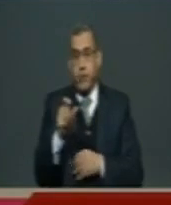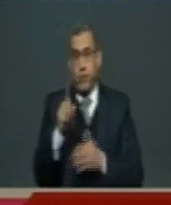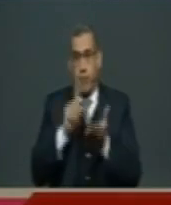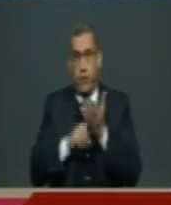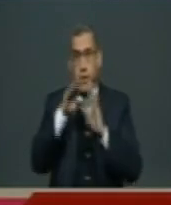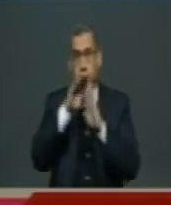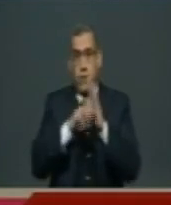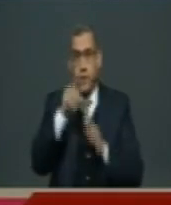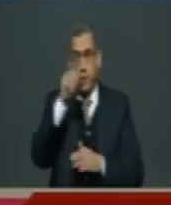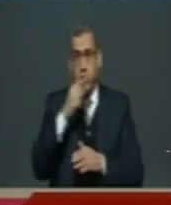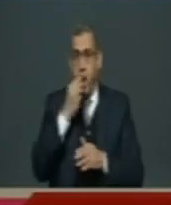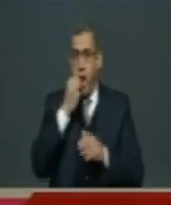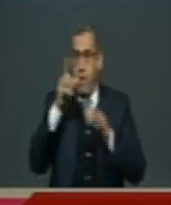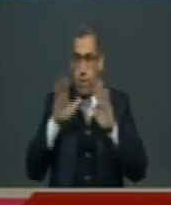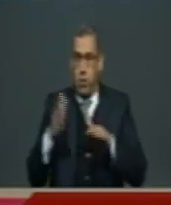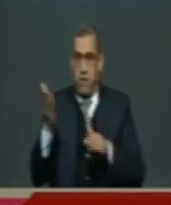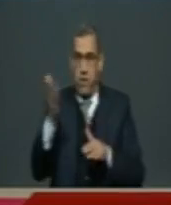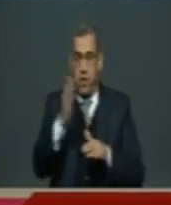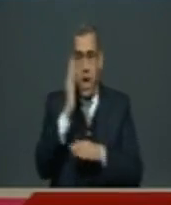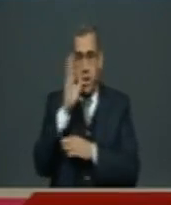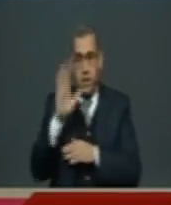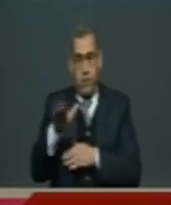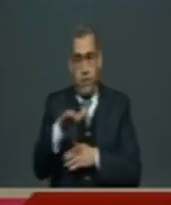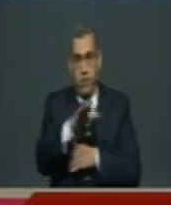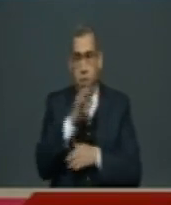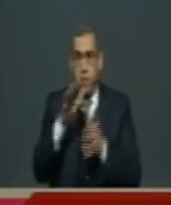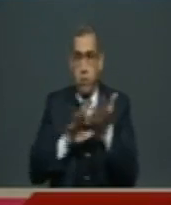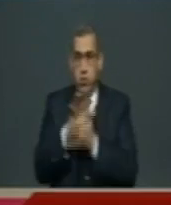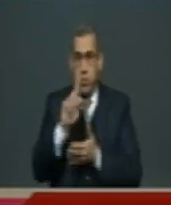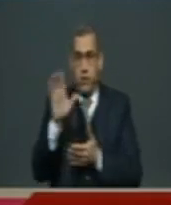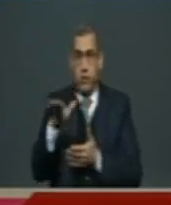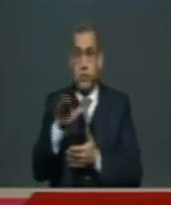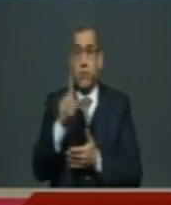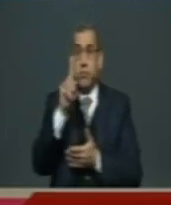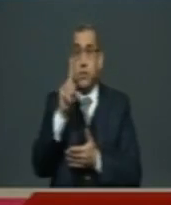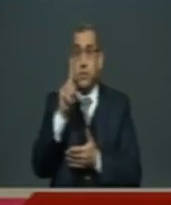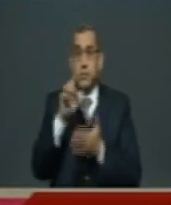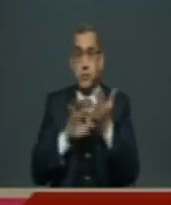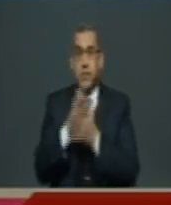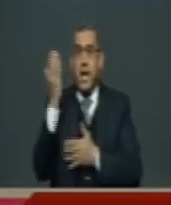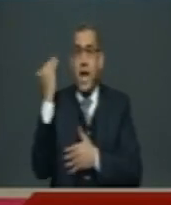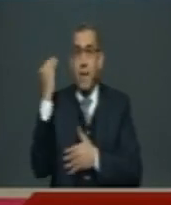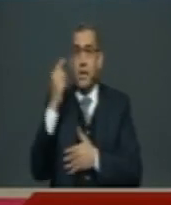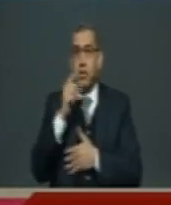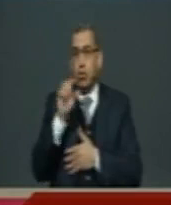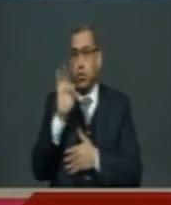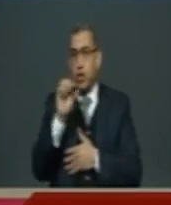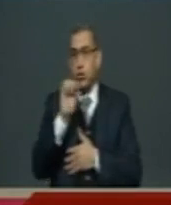الموضوع السلعه موجوده ومفيش فيها مشكله ولا اي حاجه، والازمه اللي مرت علينا خلال الثلاث اربع شهور اللي فاتوا دول